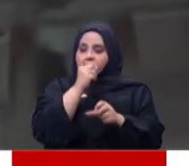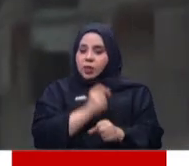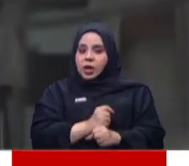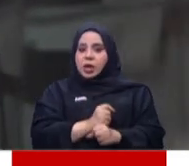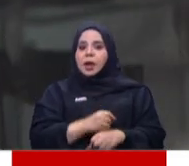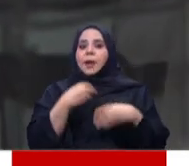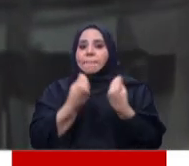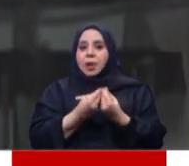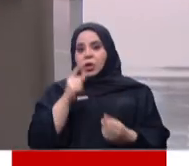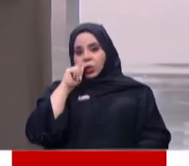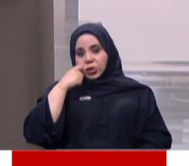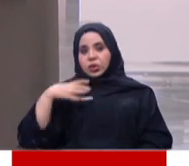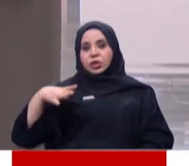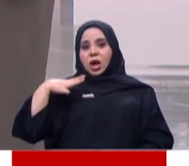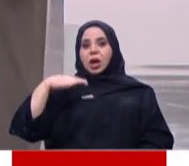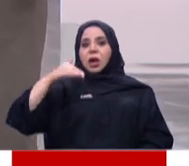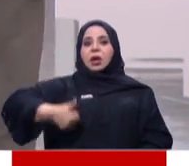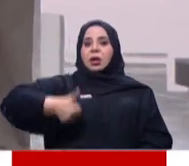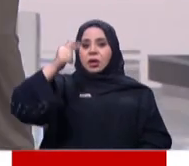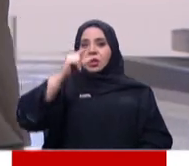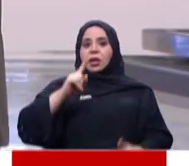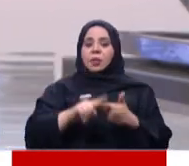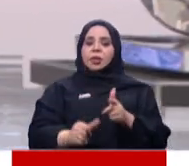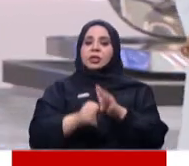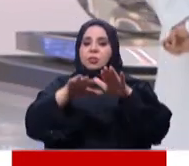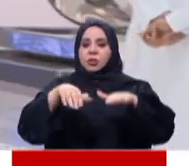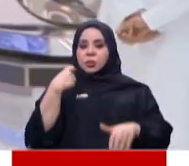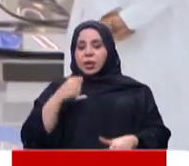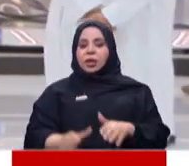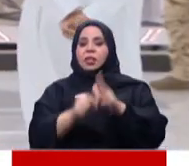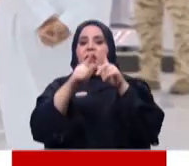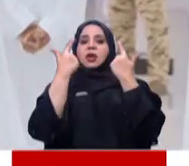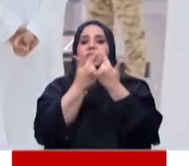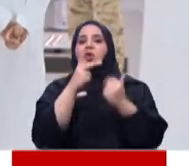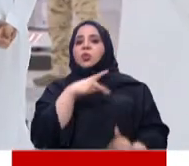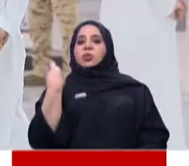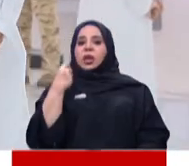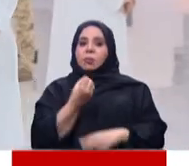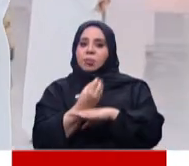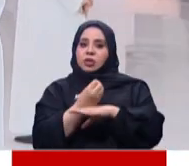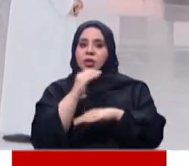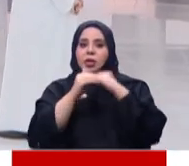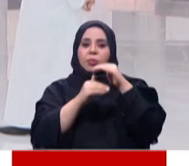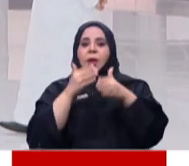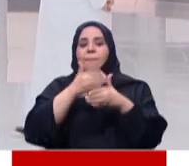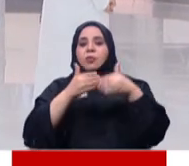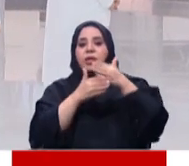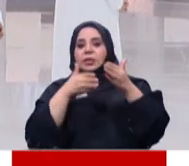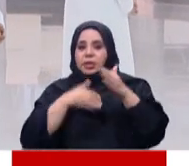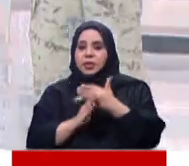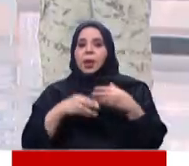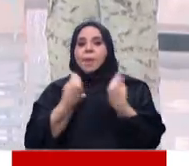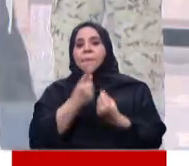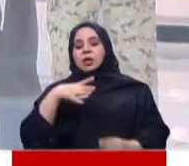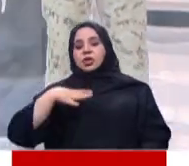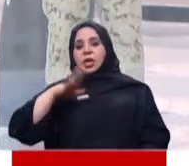الشيخ خالد بن عبد الله الخليفة نائب رئيس مجلس الوزراء رئيس اللجنة الوزارية للمشاريع التنموية والبنية التحتية،